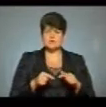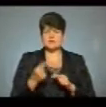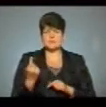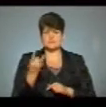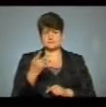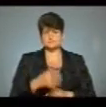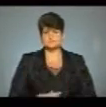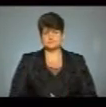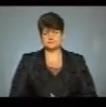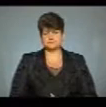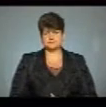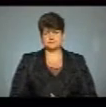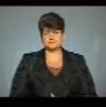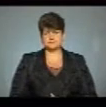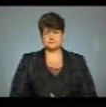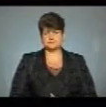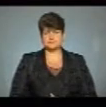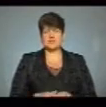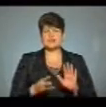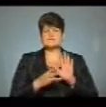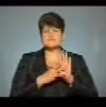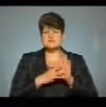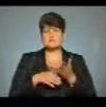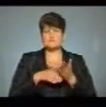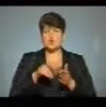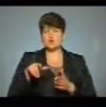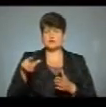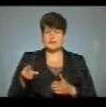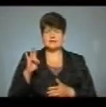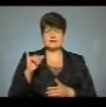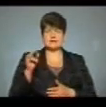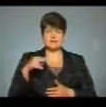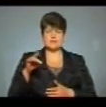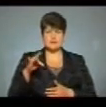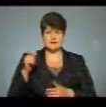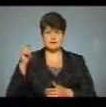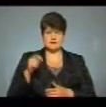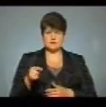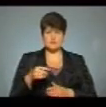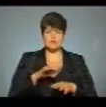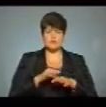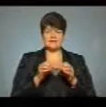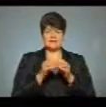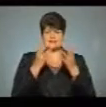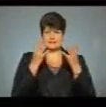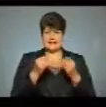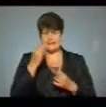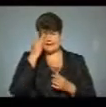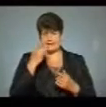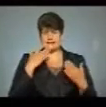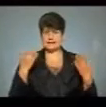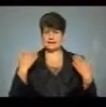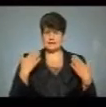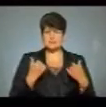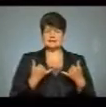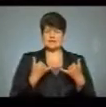вперше. І 8 волонтерів з Нідерландів приїхали на Тернопільщину, проводять 10-денний літній табір для